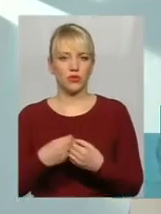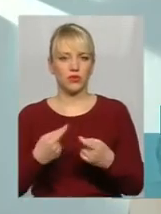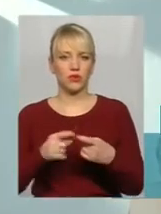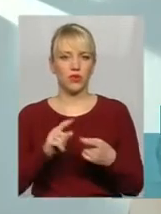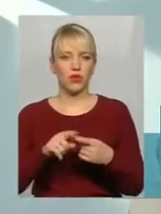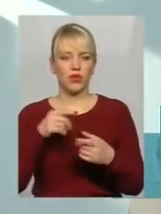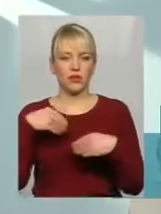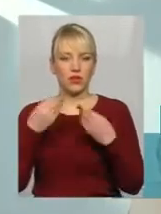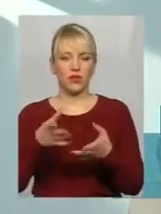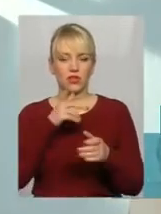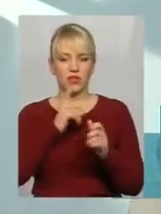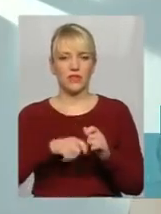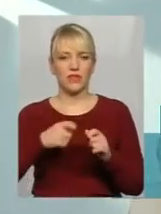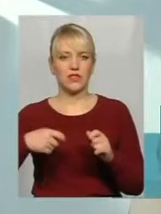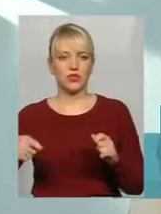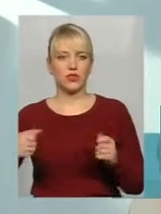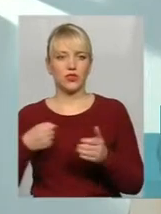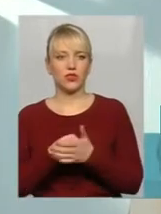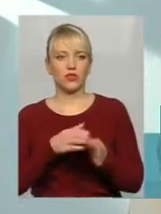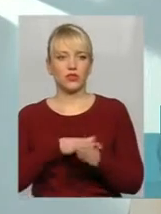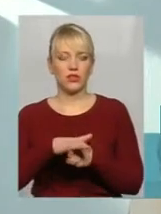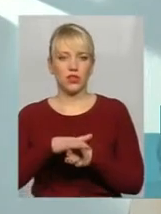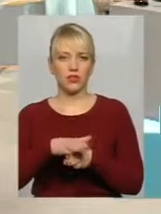надається відстрочка до досягнення